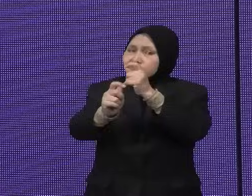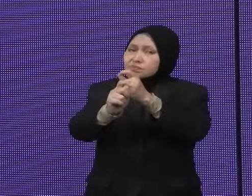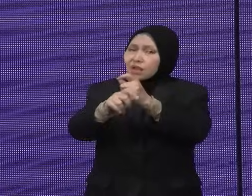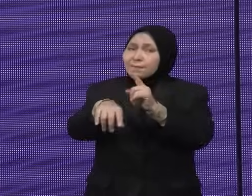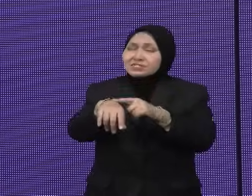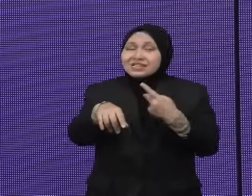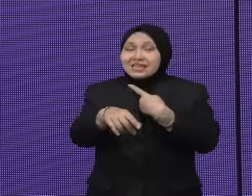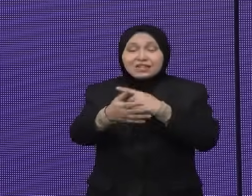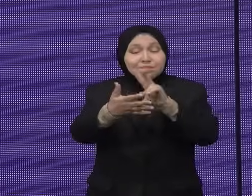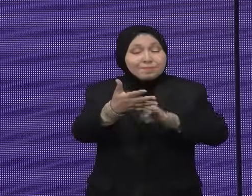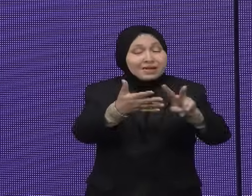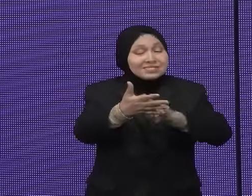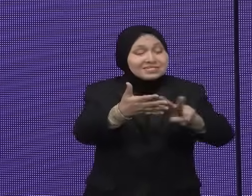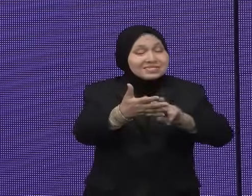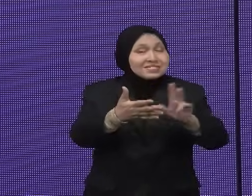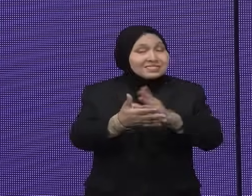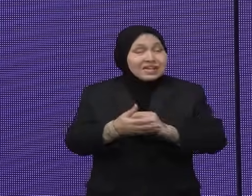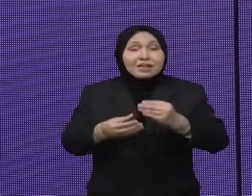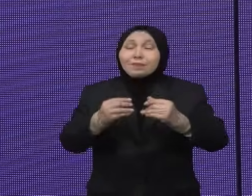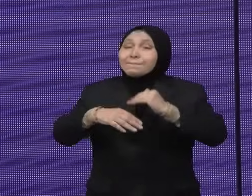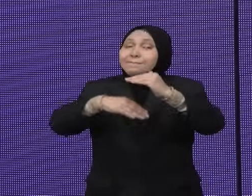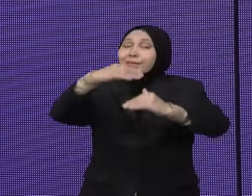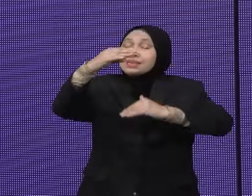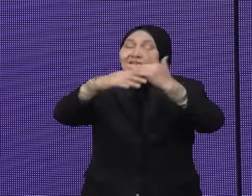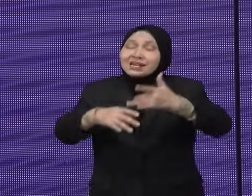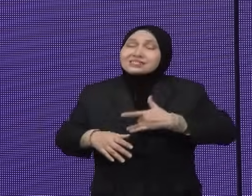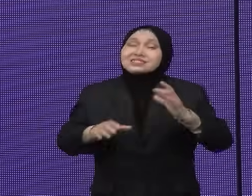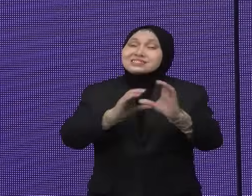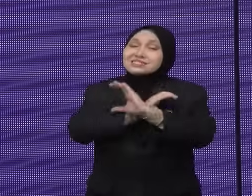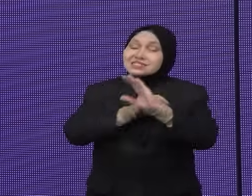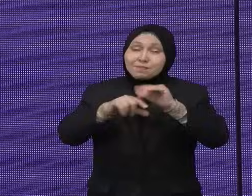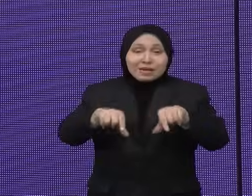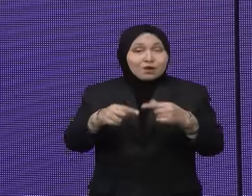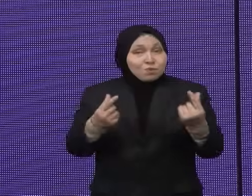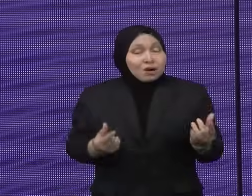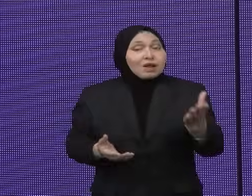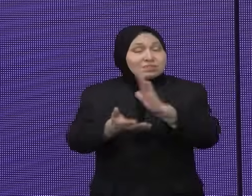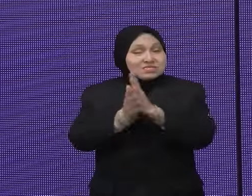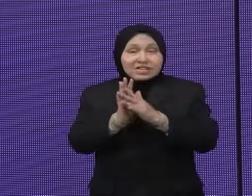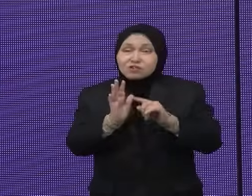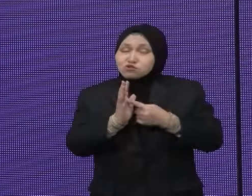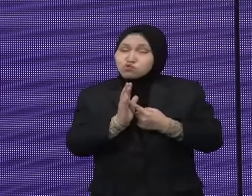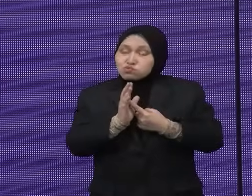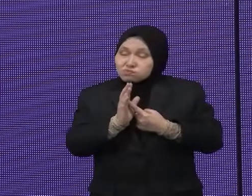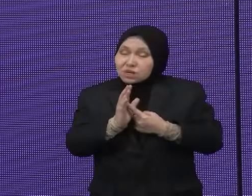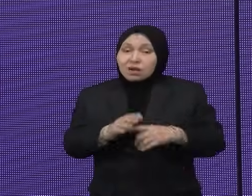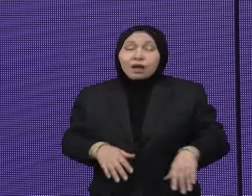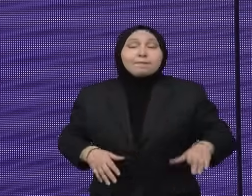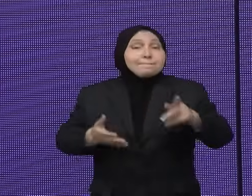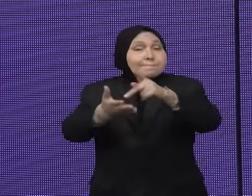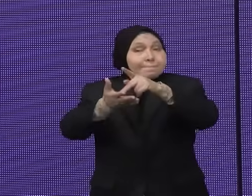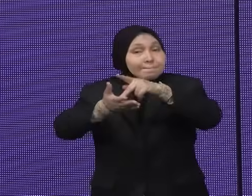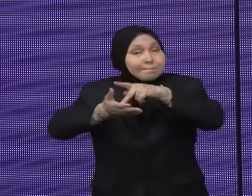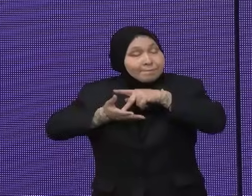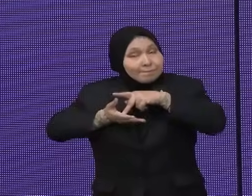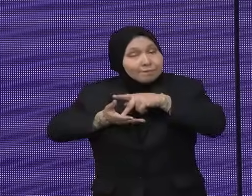kita membaca, dan ianya membina rasa cinta kita kepada Al-Quran. Ia sebagai sumber ajar, sebagai sumber pahala